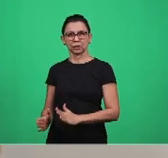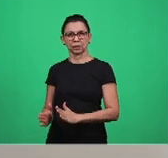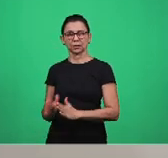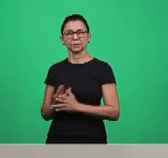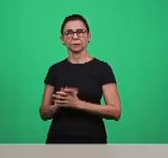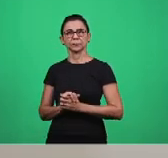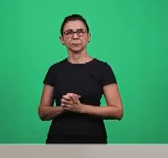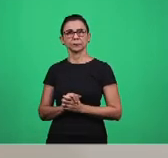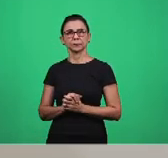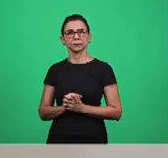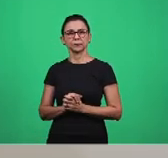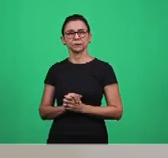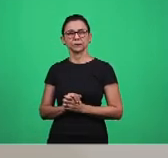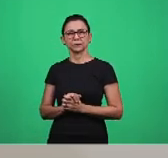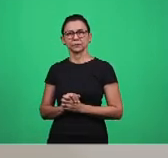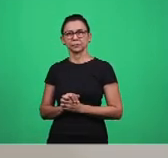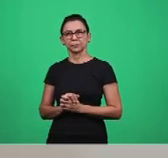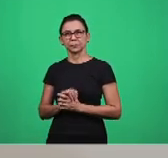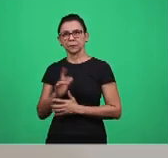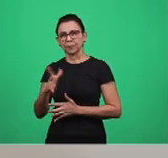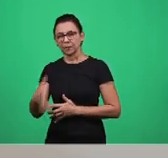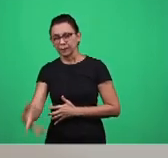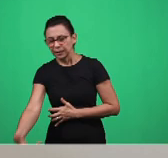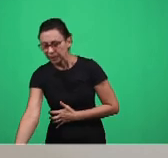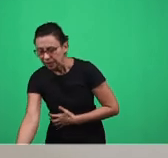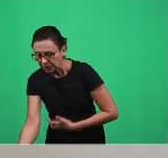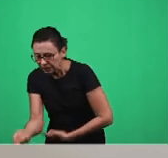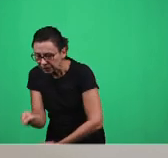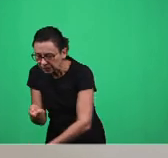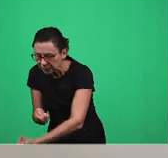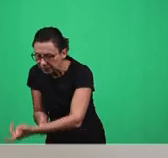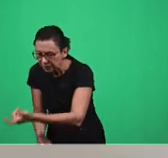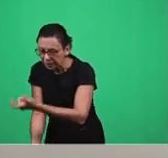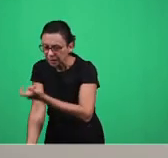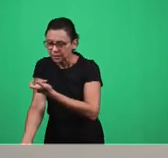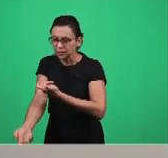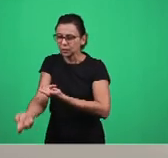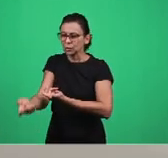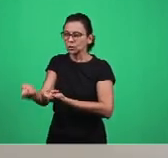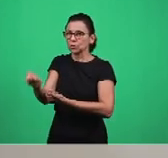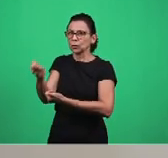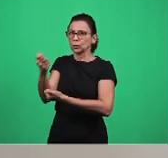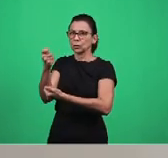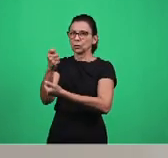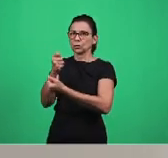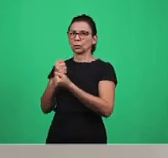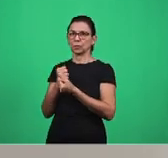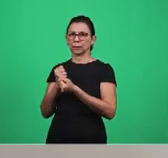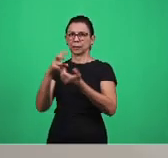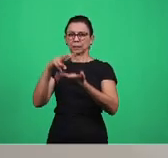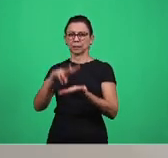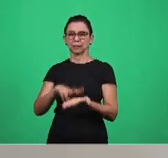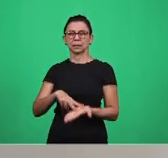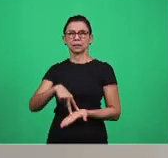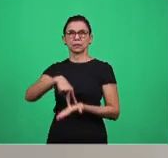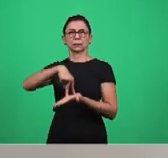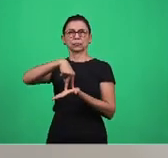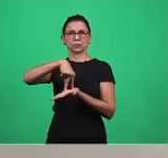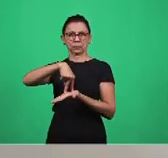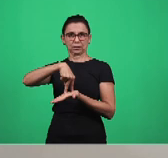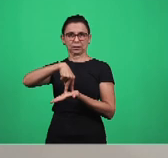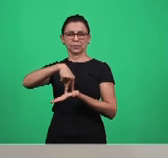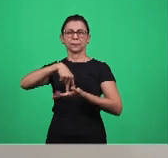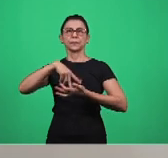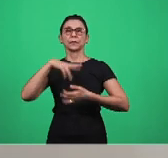elle remonte, elle apporte la vie, elle ressuscite. Donc vous voyez ici, Rebecca, quand elle prend la cruche, elle descend à